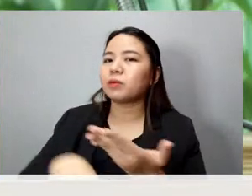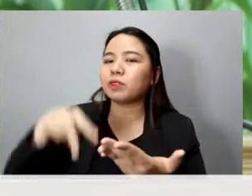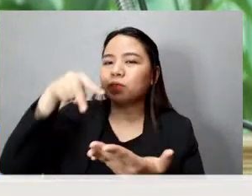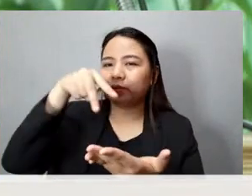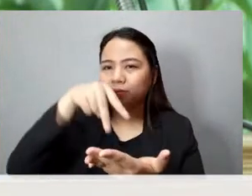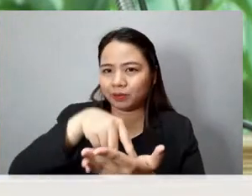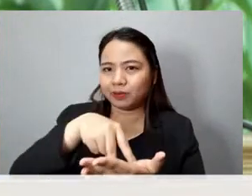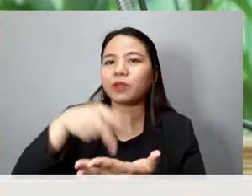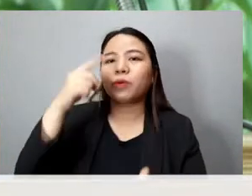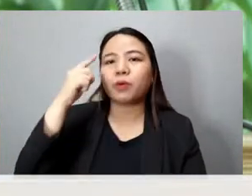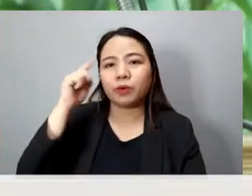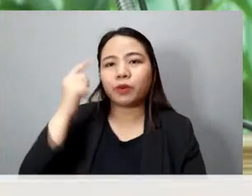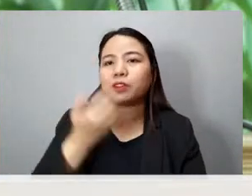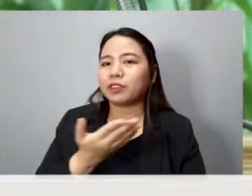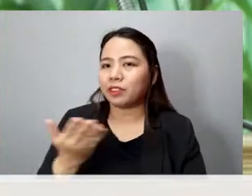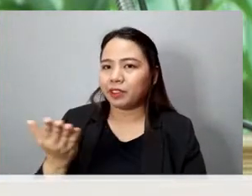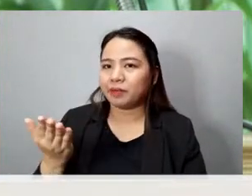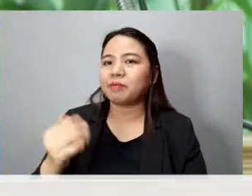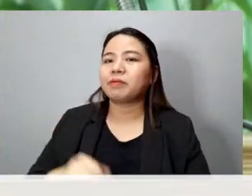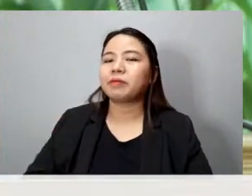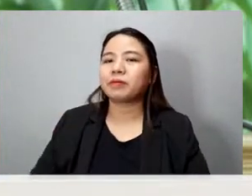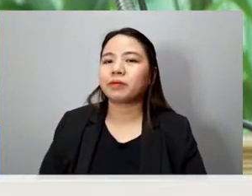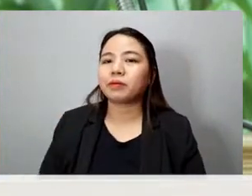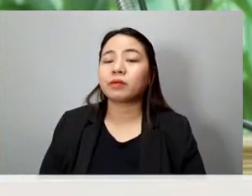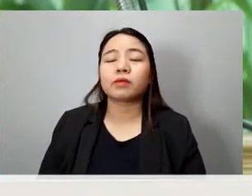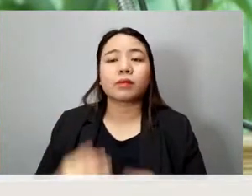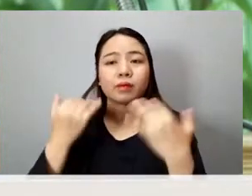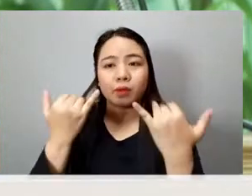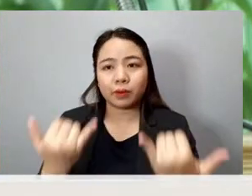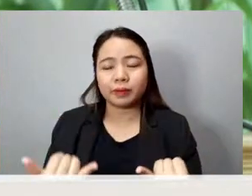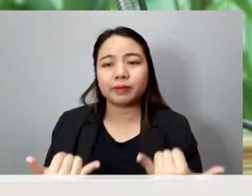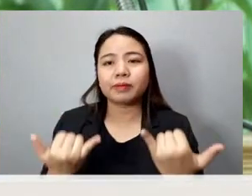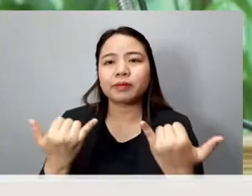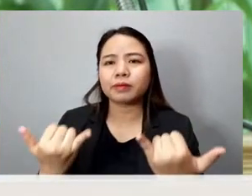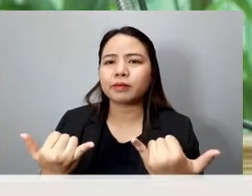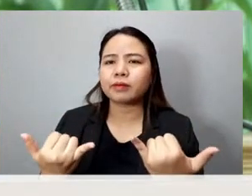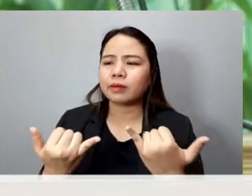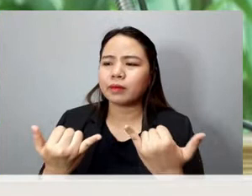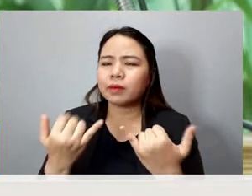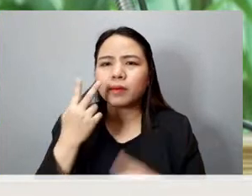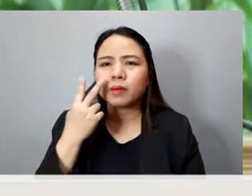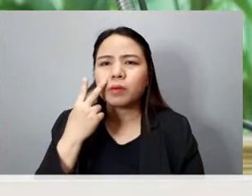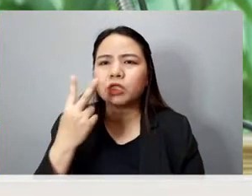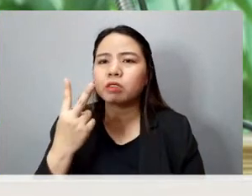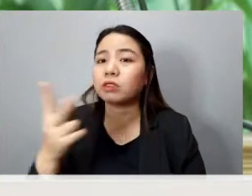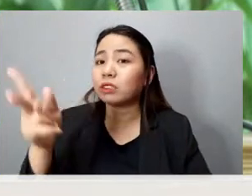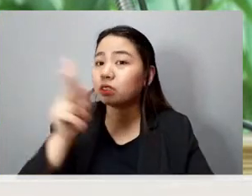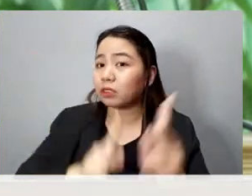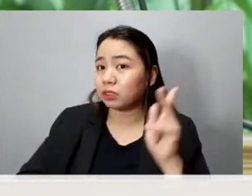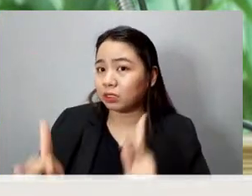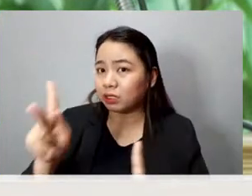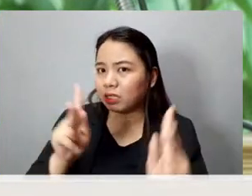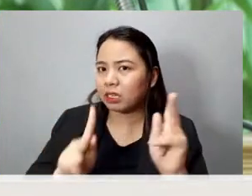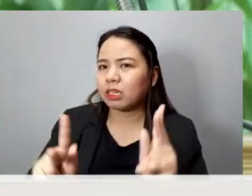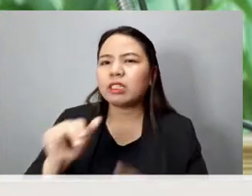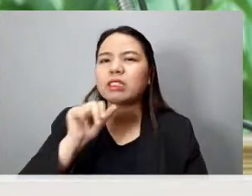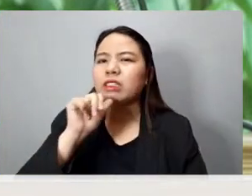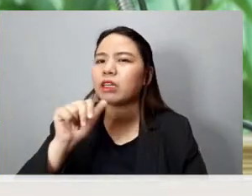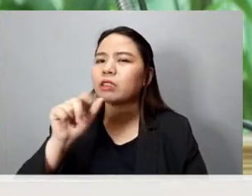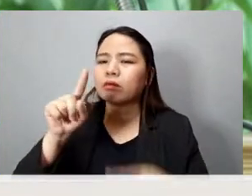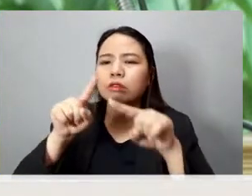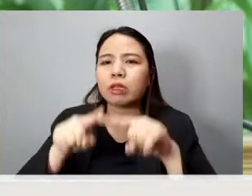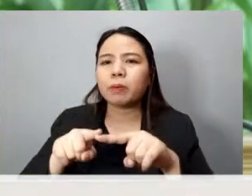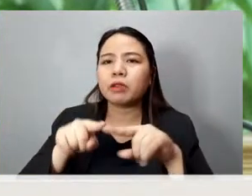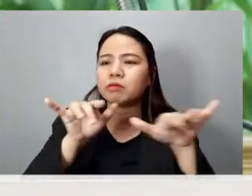para sa kanila. Kaya ngayon, ang pagtingin namin kanino man ay hindi na batay sa sukatan